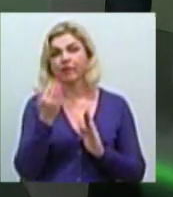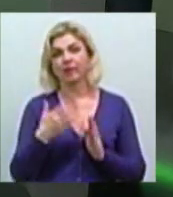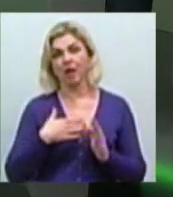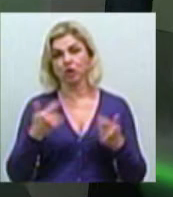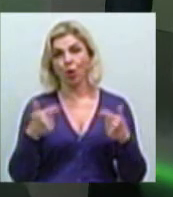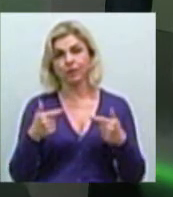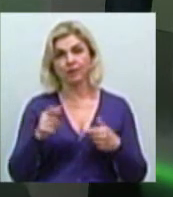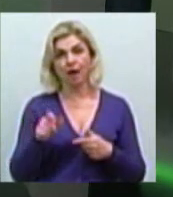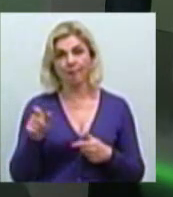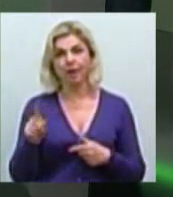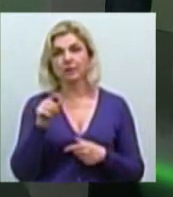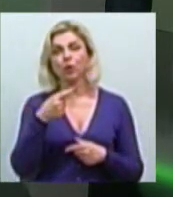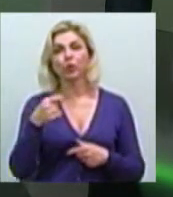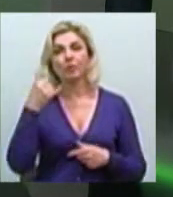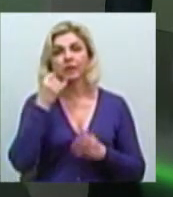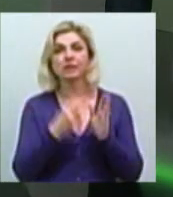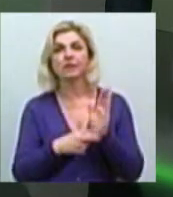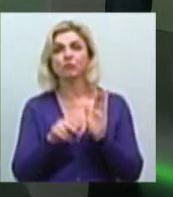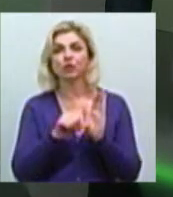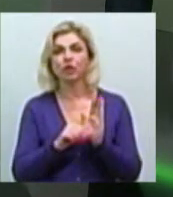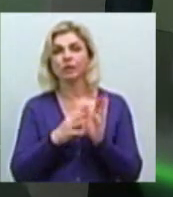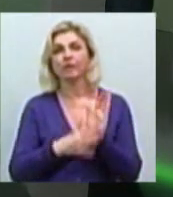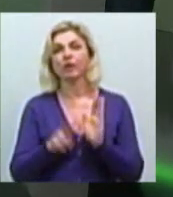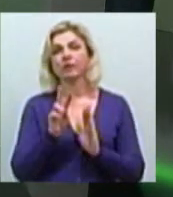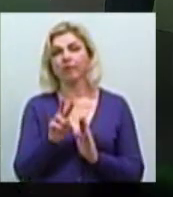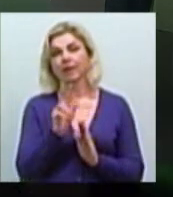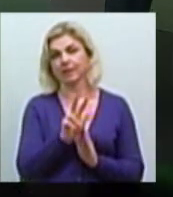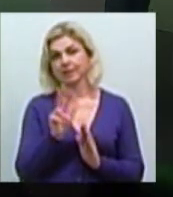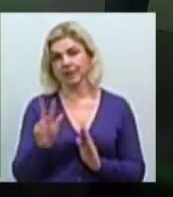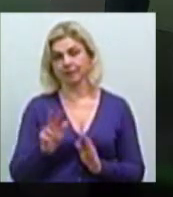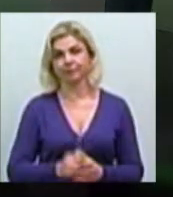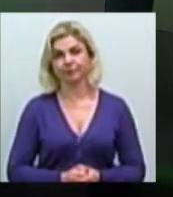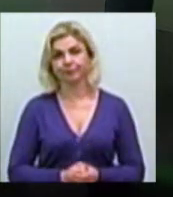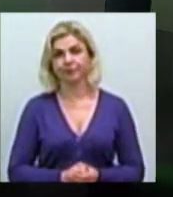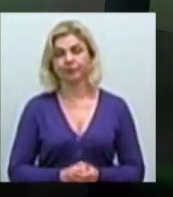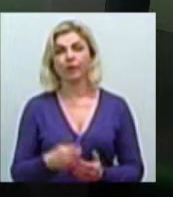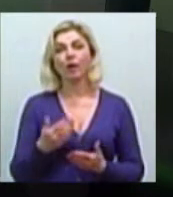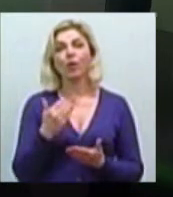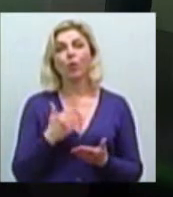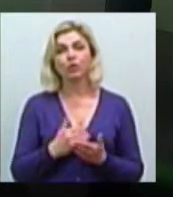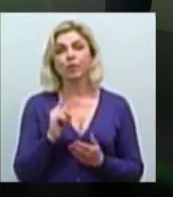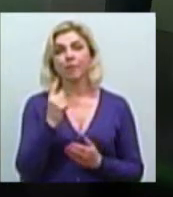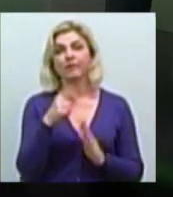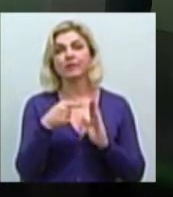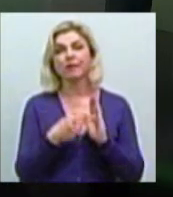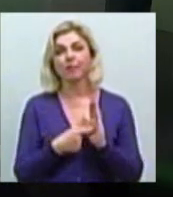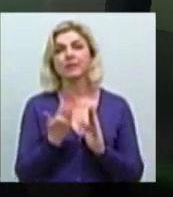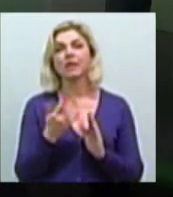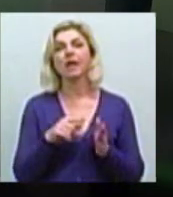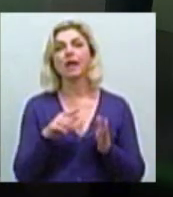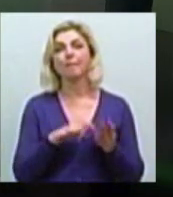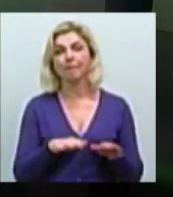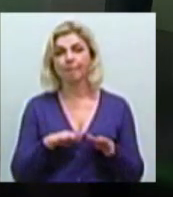нашим гостям за номером телефону 76 92 33. Отже, перше запитання. Скільки міст